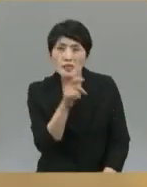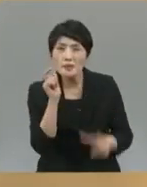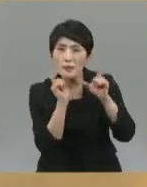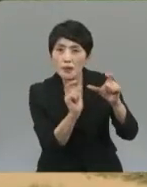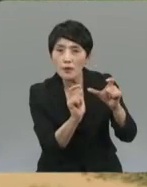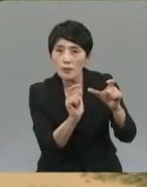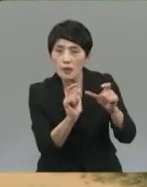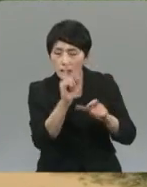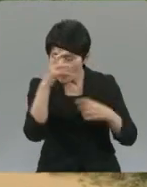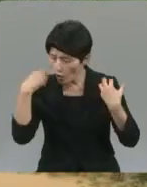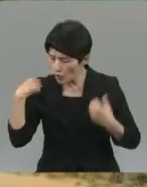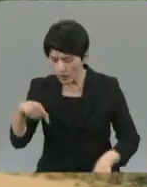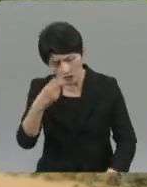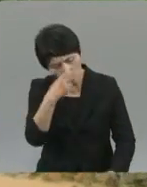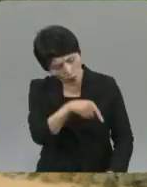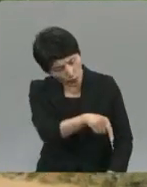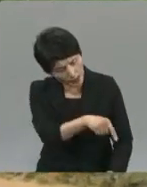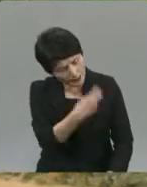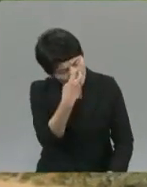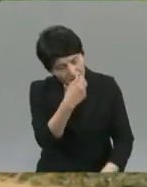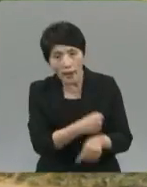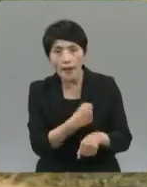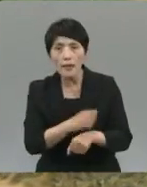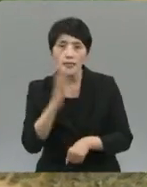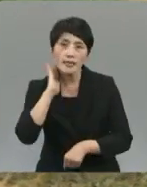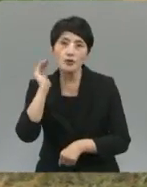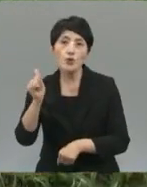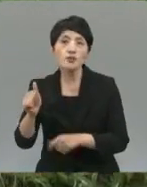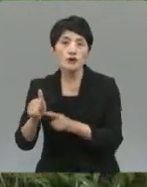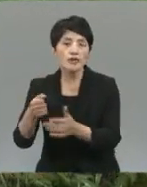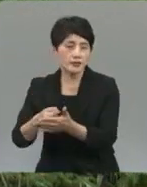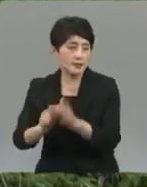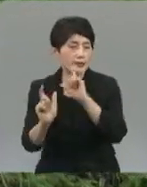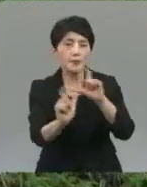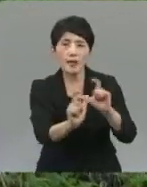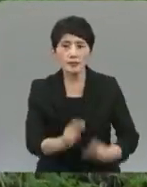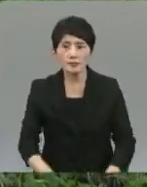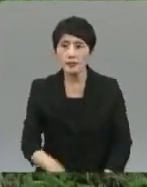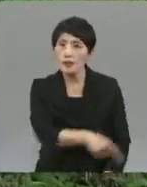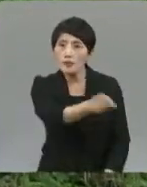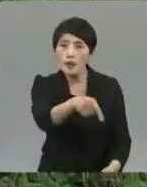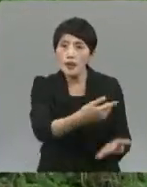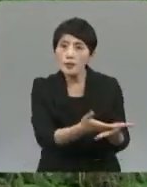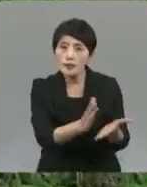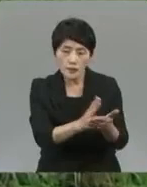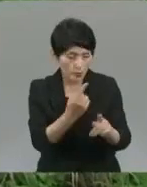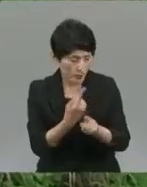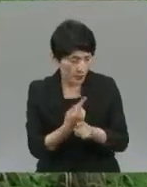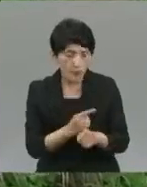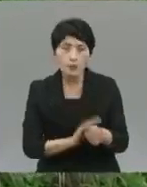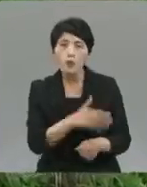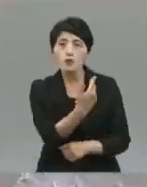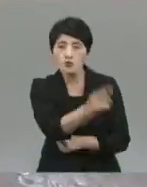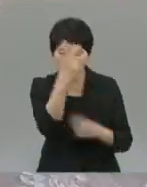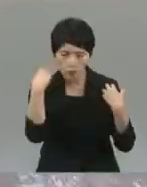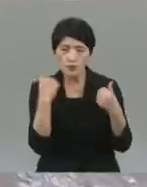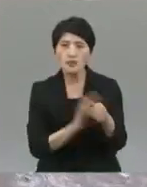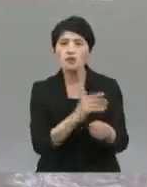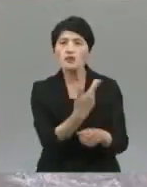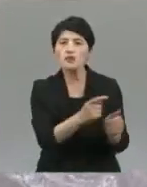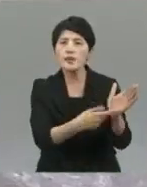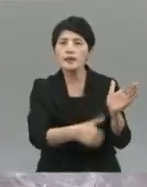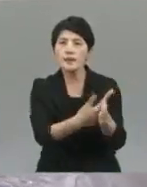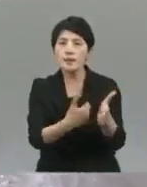tổng thống ban bố sau khi được chính quyền địa phương và chính phủ trung ương điều tra và Thẩm định quy mô thiệt hại do thiên tai sự cố quy mô